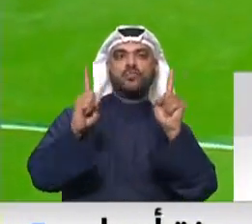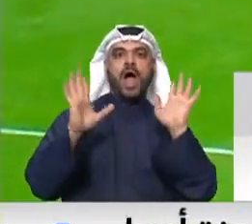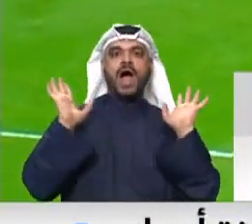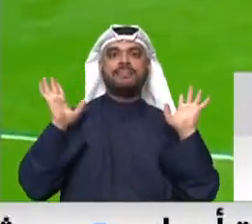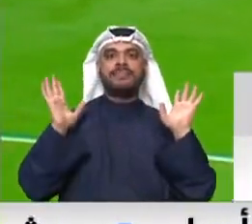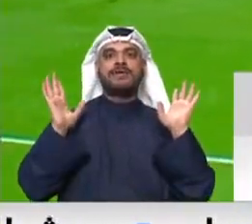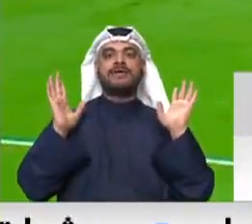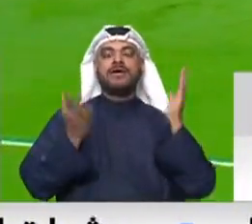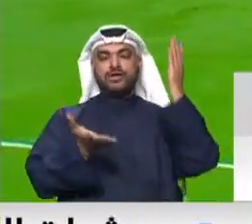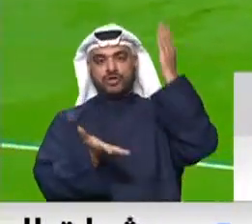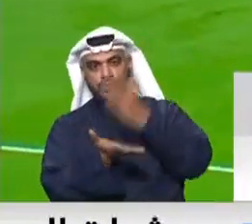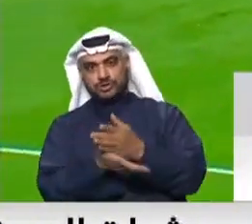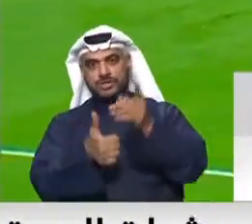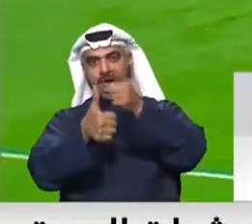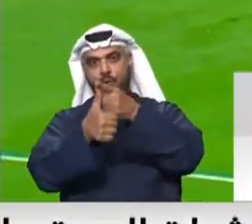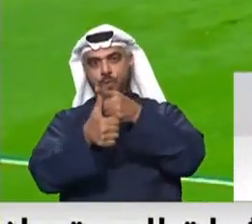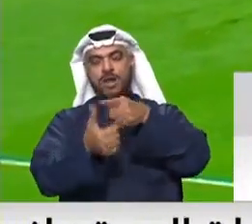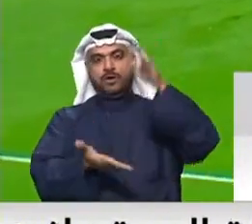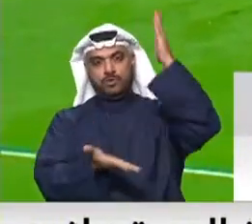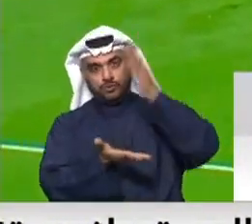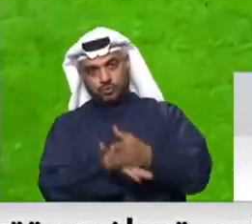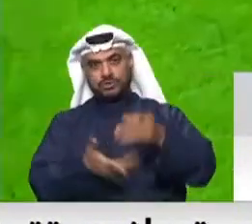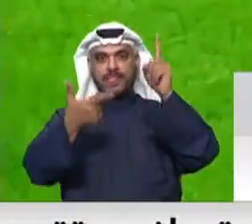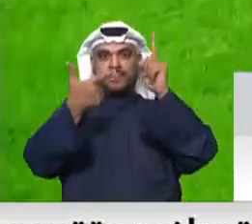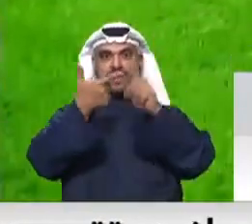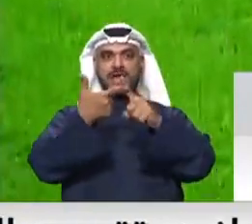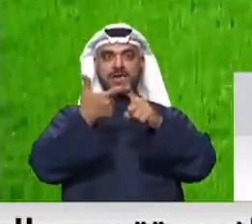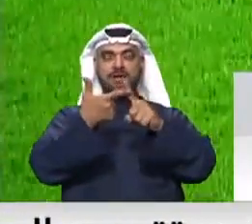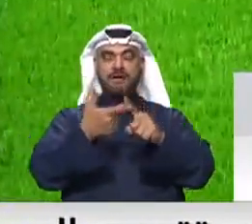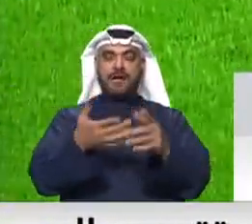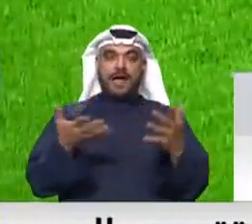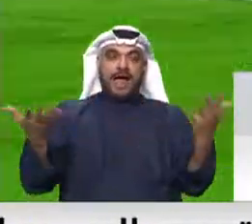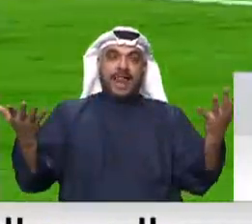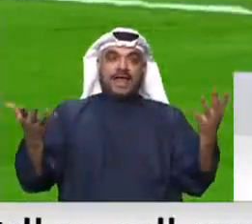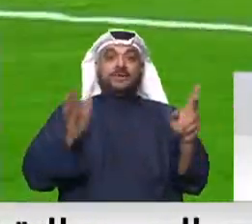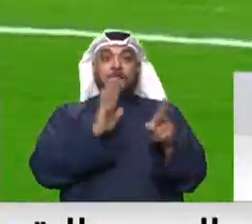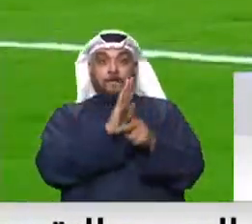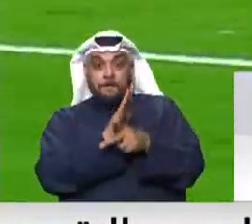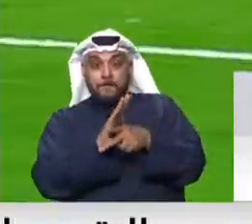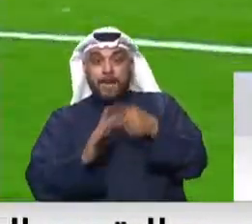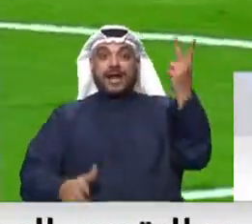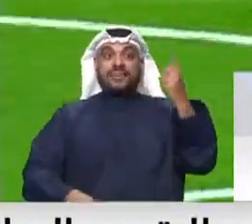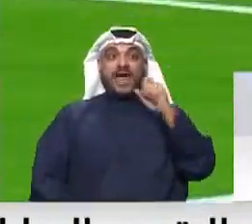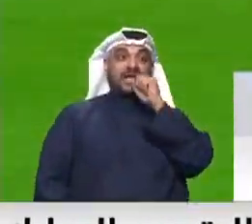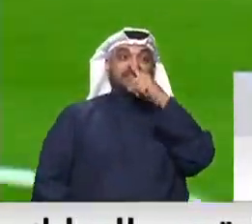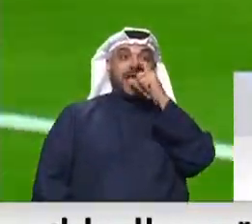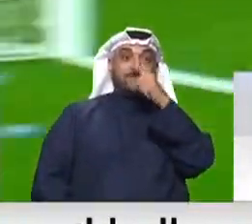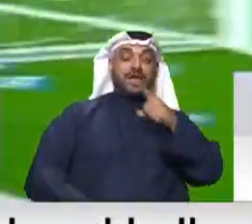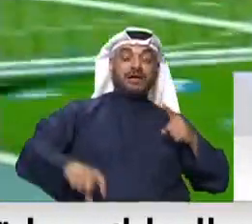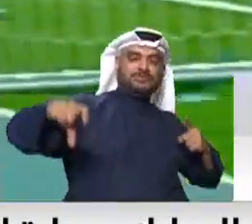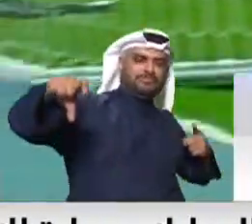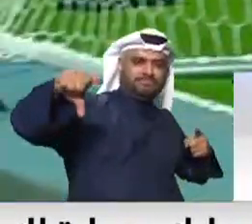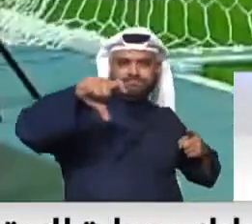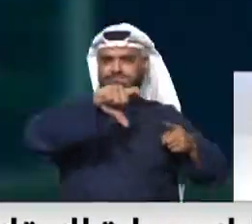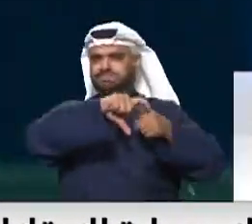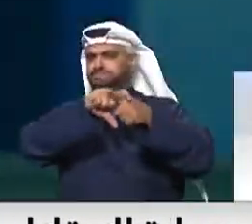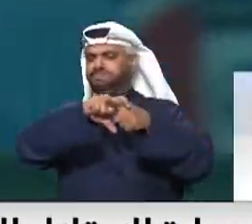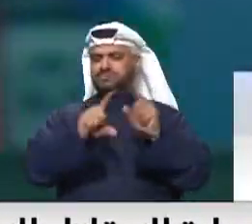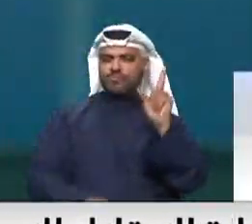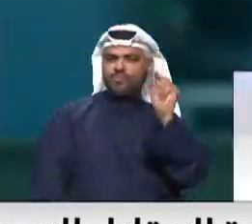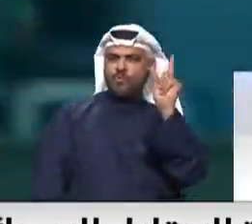الأشواط الإضافية في المباراة والتي استمرت معها الندية، وظهر السماوي مجددا ليتقدم بهدف